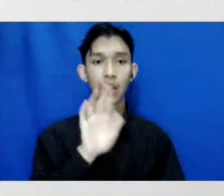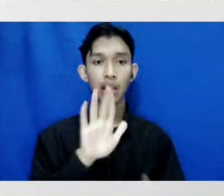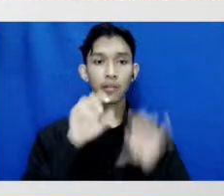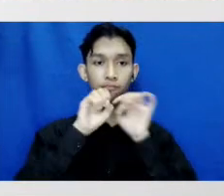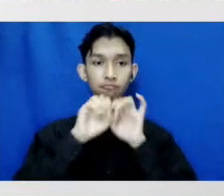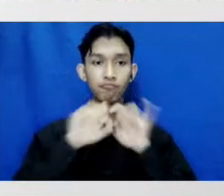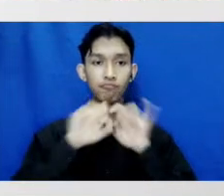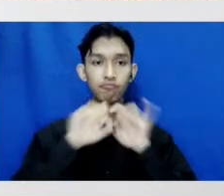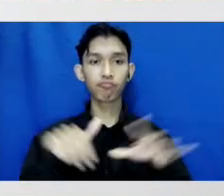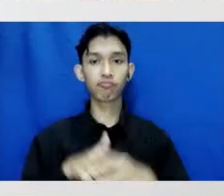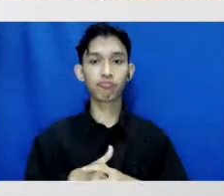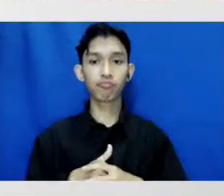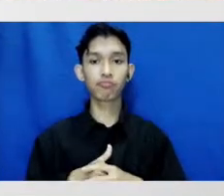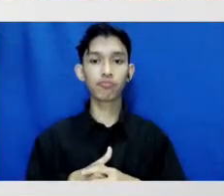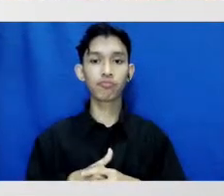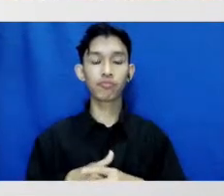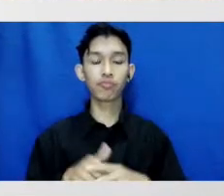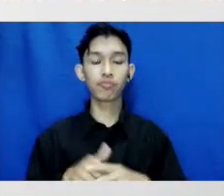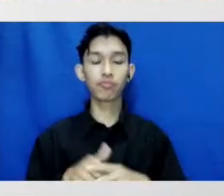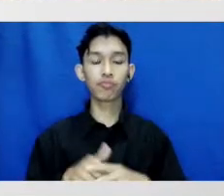Lalu